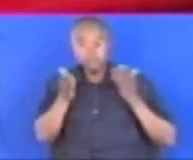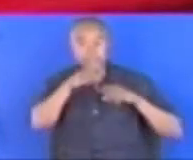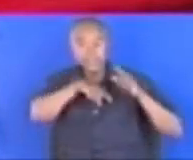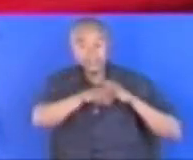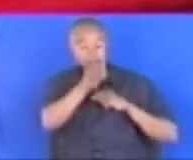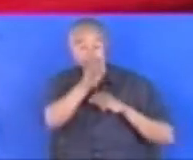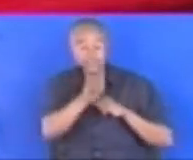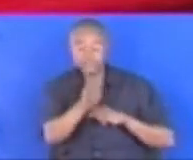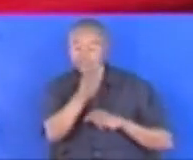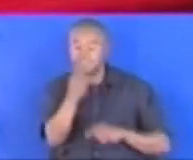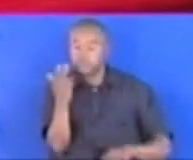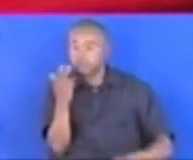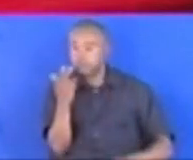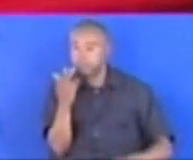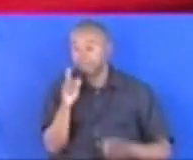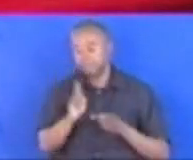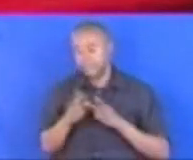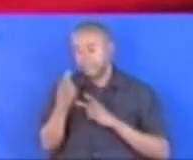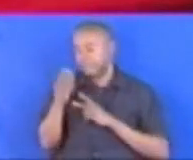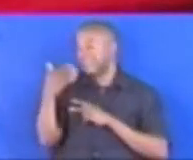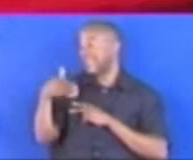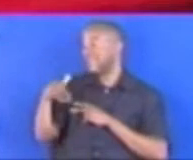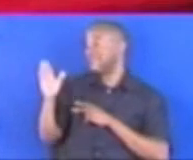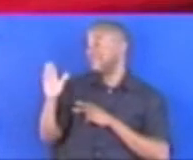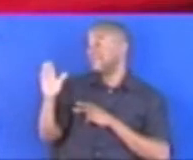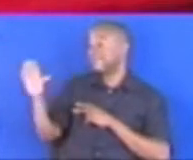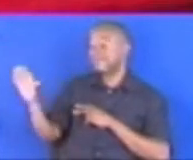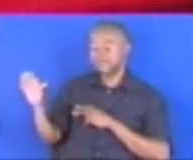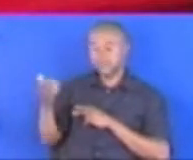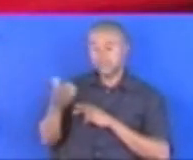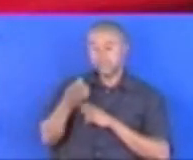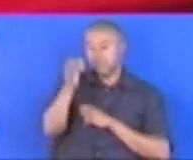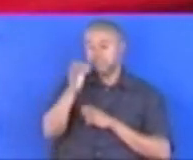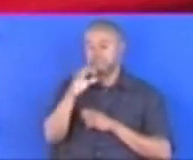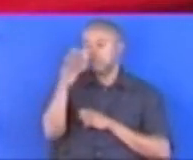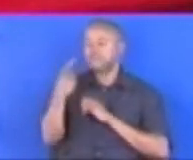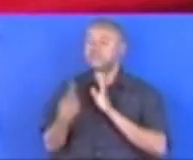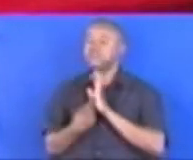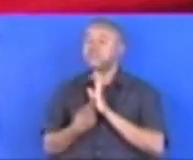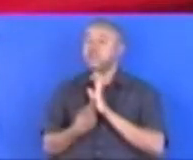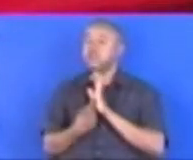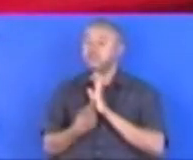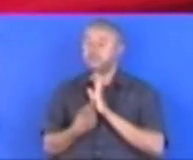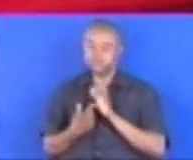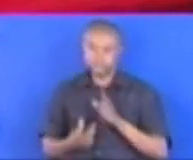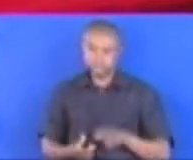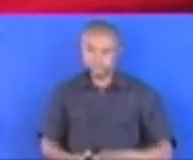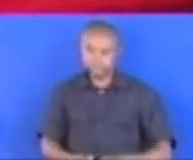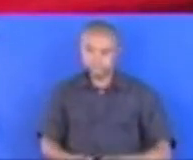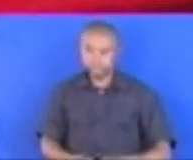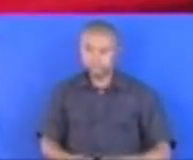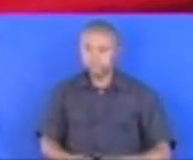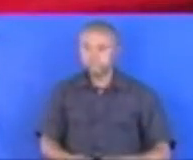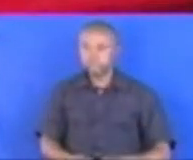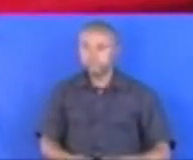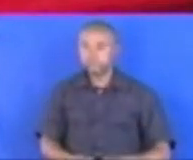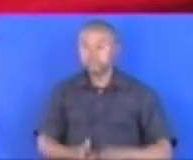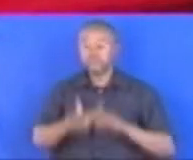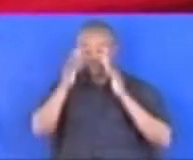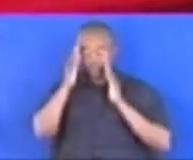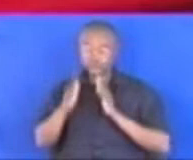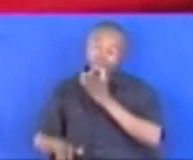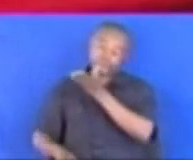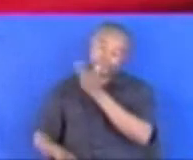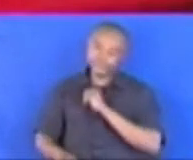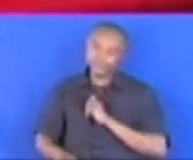kwa 25% na fedha za nje kwa 56% kama inavyoonekana kwenye kielezo namba 9 tulichokitoa. Mheshimiwa Naibu